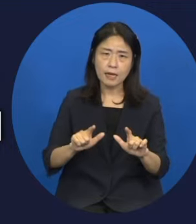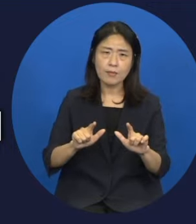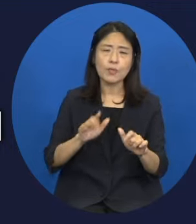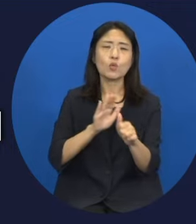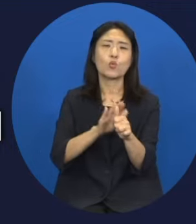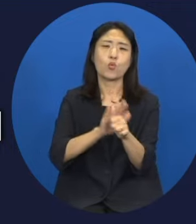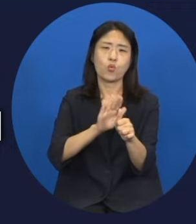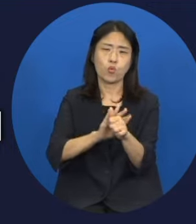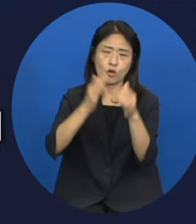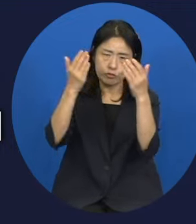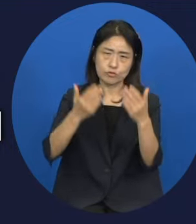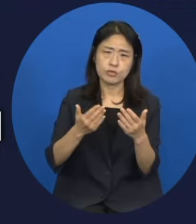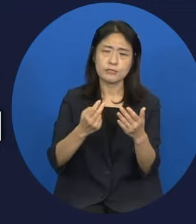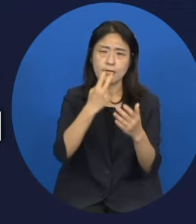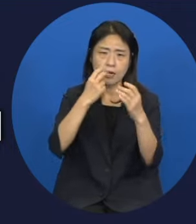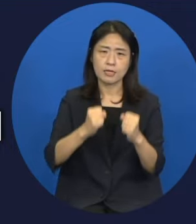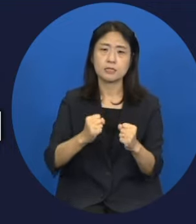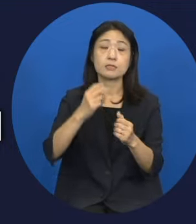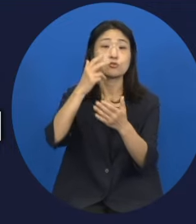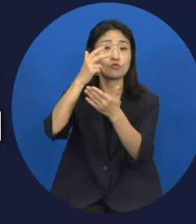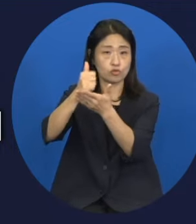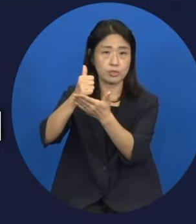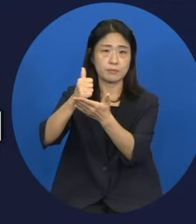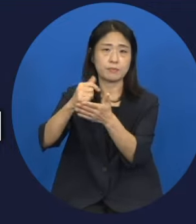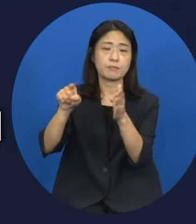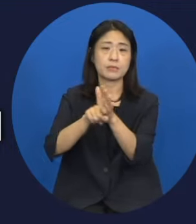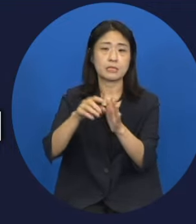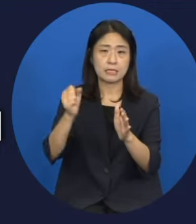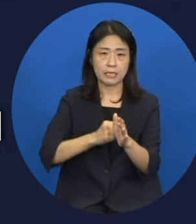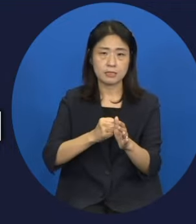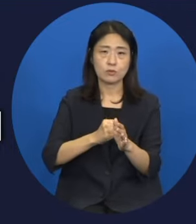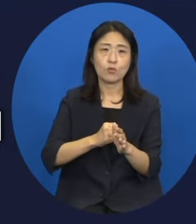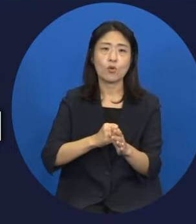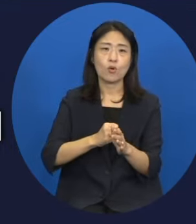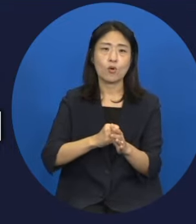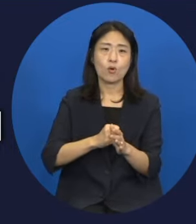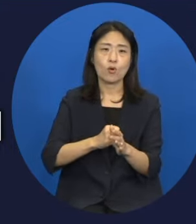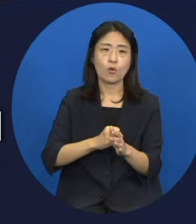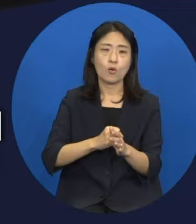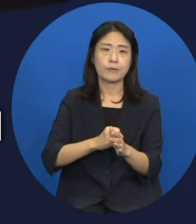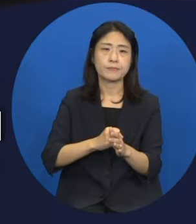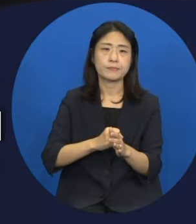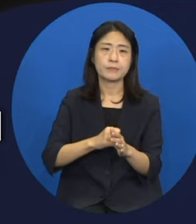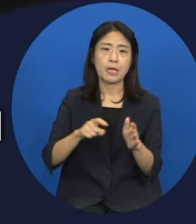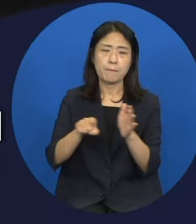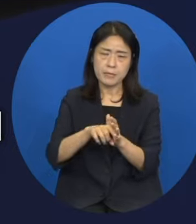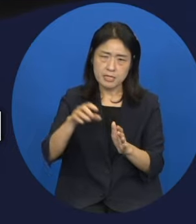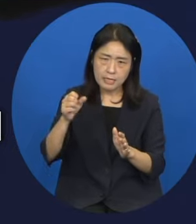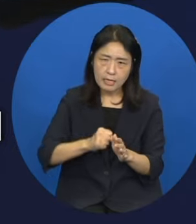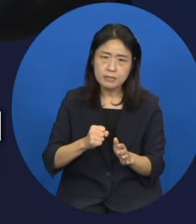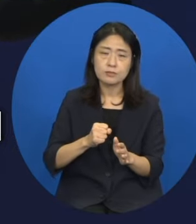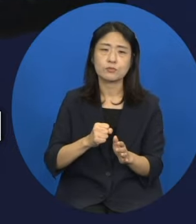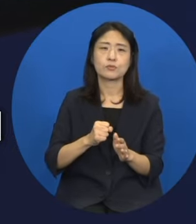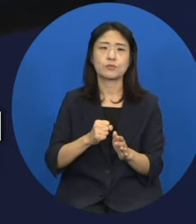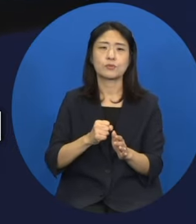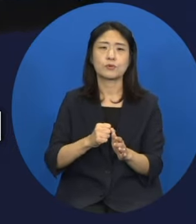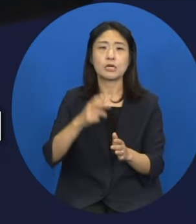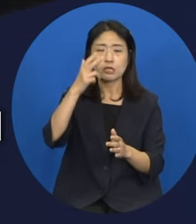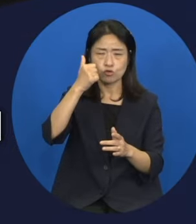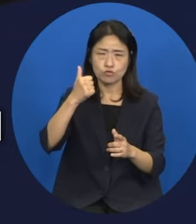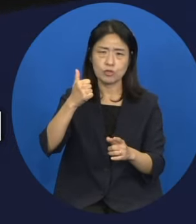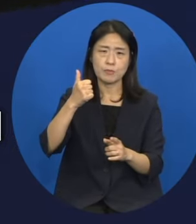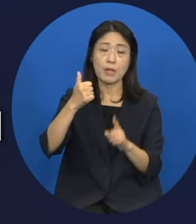살아계신 주님이십니다. 이 시간 그 믿음으로 마지막으로 한 번 더 우리 두 손 들고 간절한 마음으로 믿음으로 주의 마음에